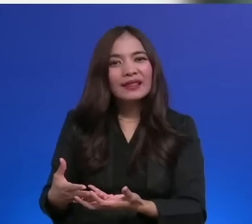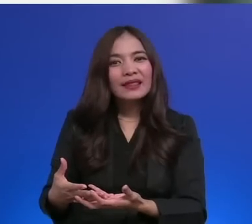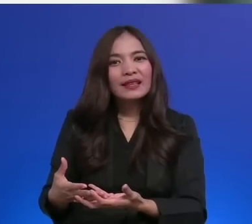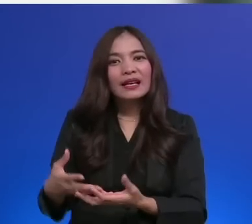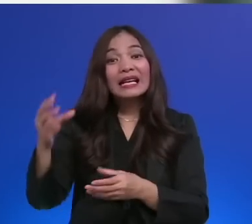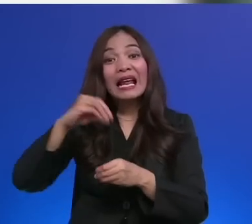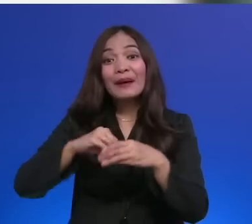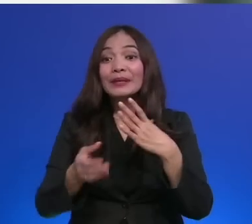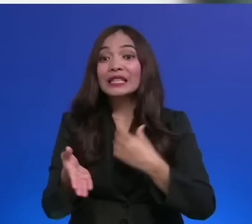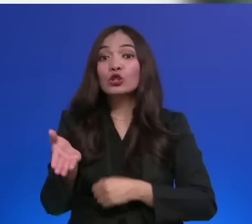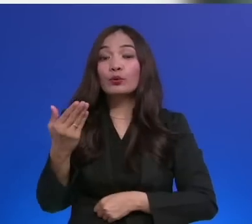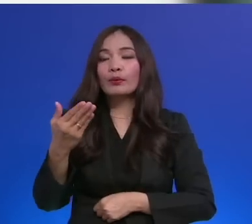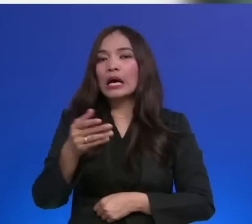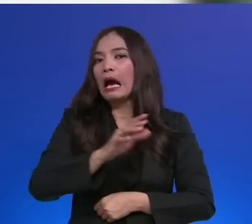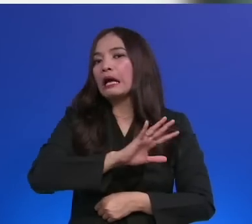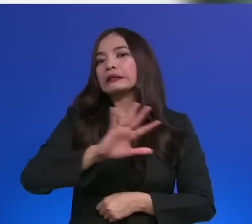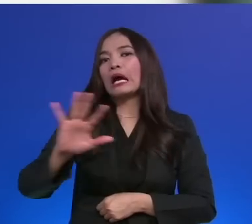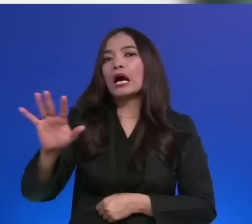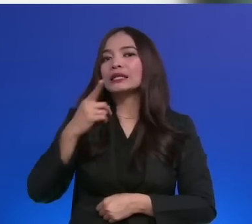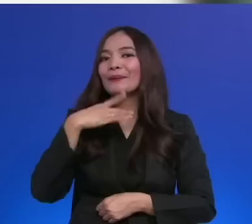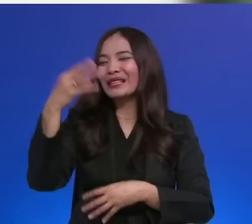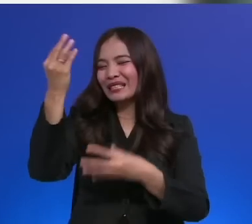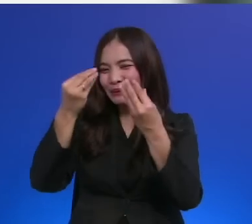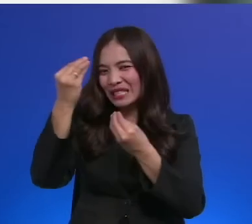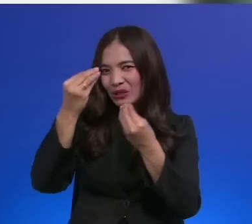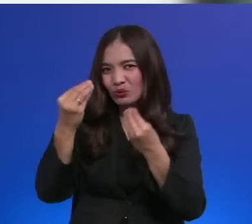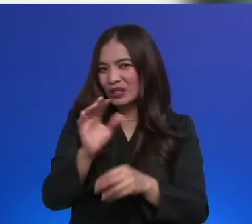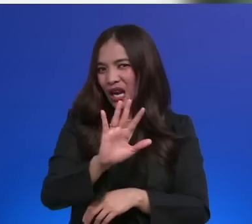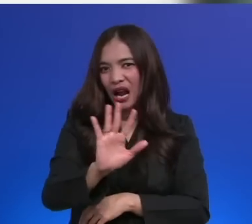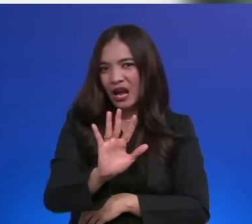jangan kita hanyut dalam persoalan-persoalan itu sendiri